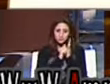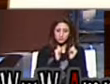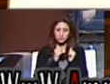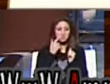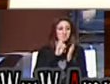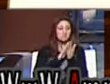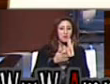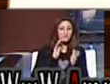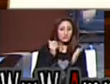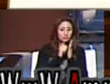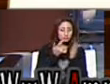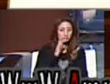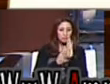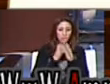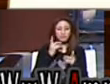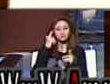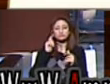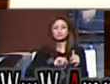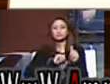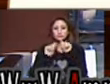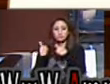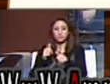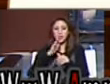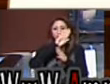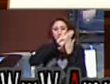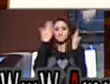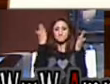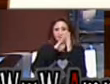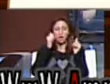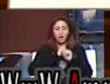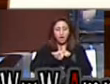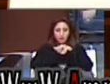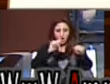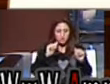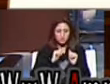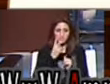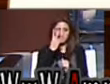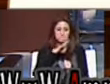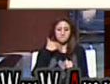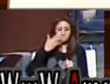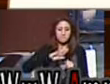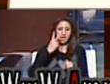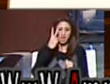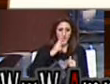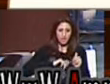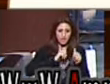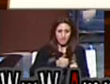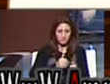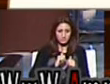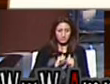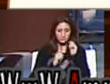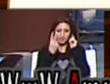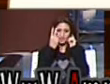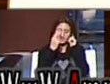استجابة، فقاموا بعد كده إن هم كسروا الباب ووجدوا فعلا الجثتين موجودين اللي هي صافي